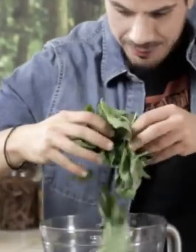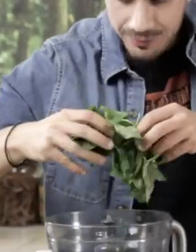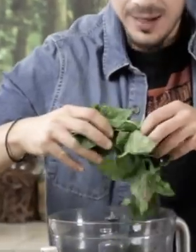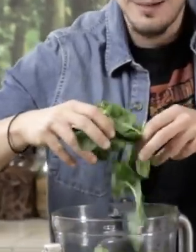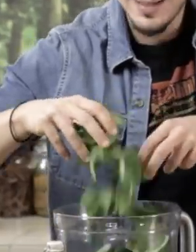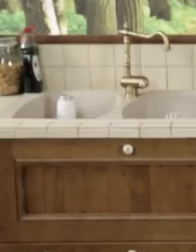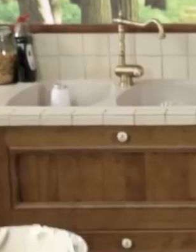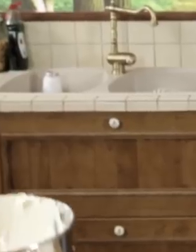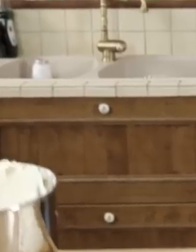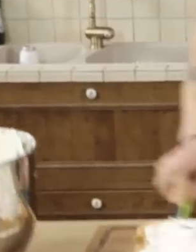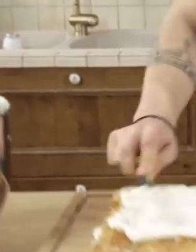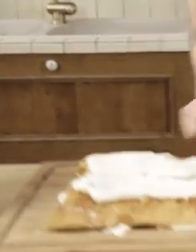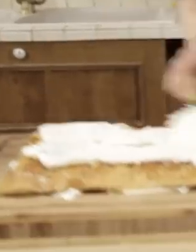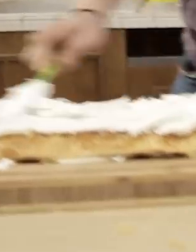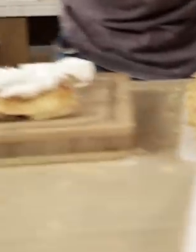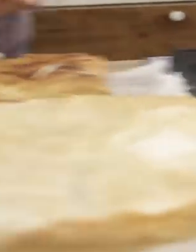Девочка